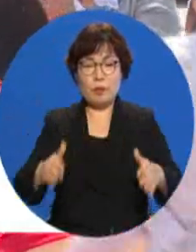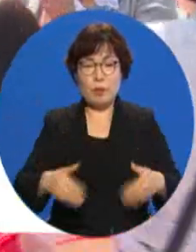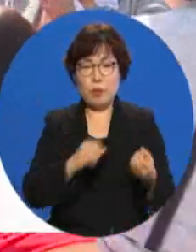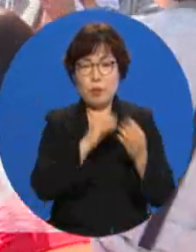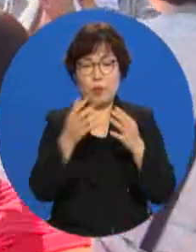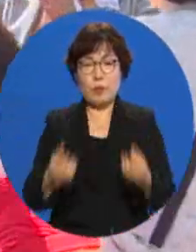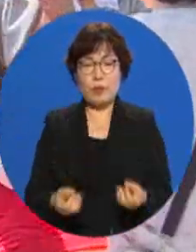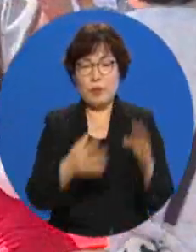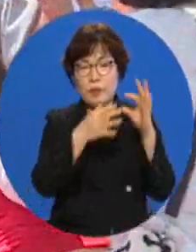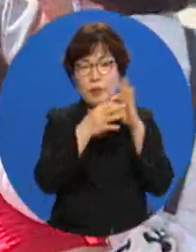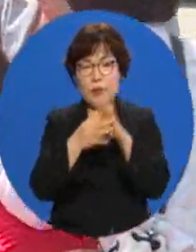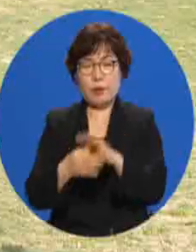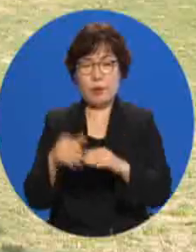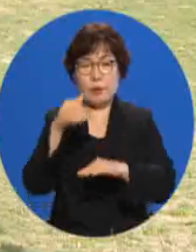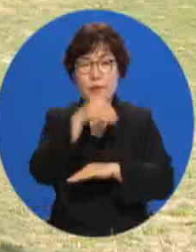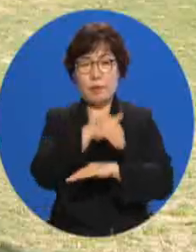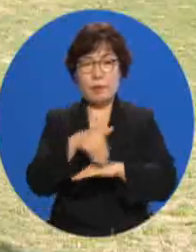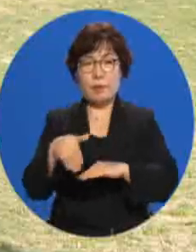향연 행사가 펼쳐집니다.